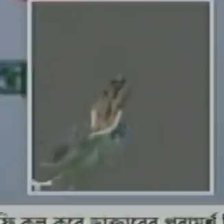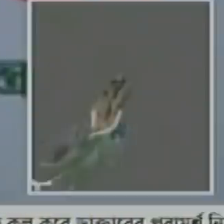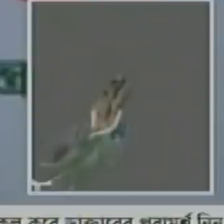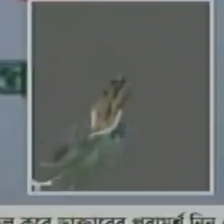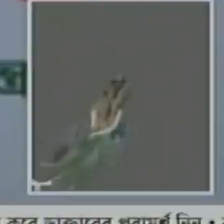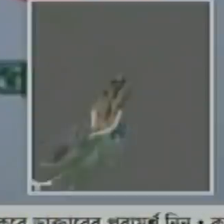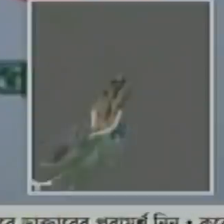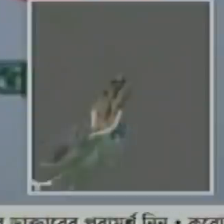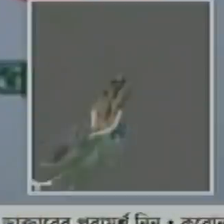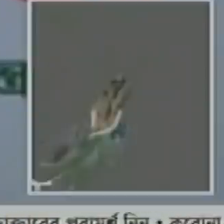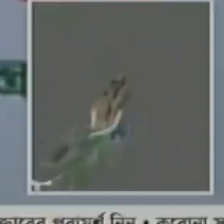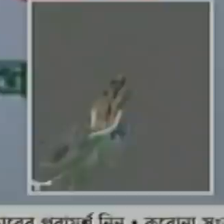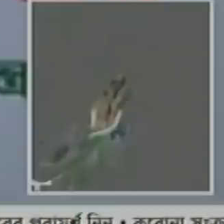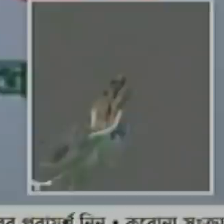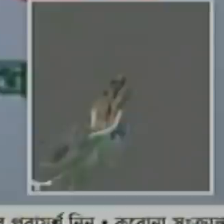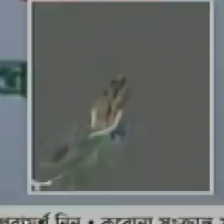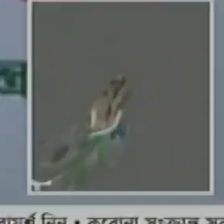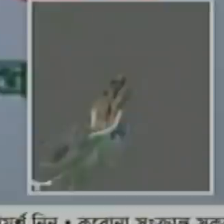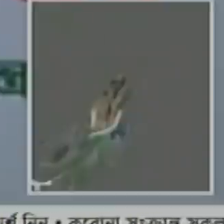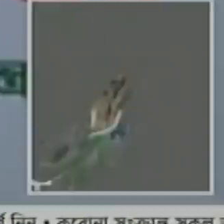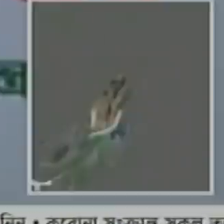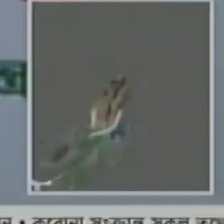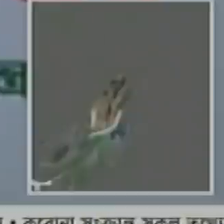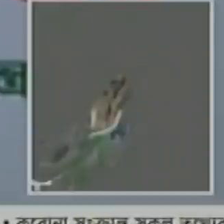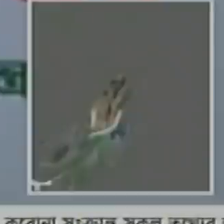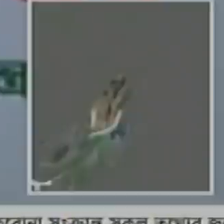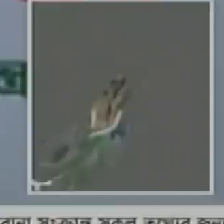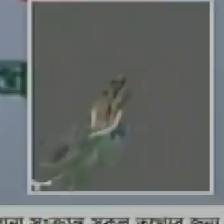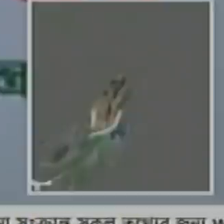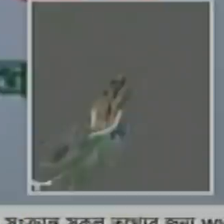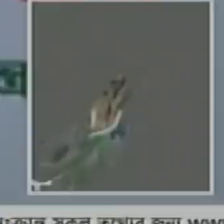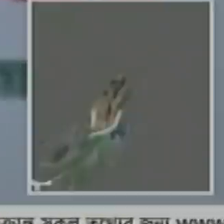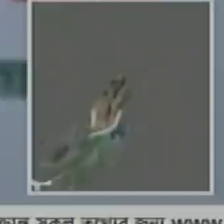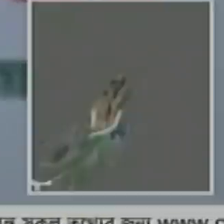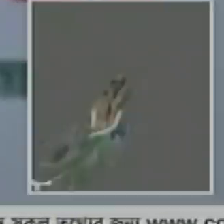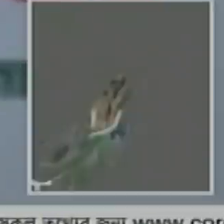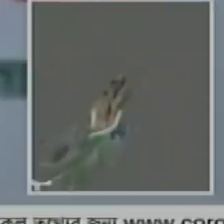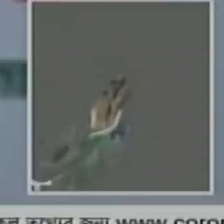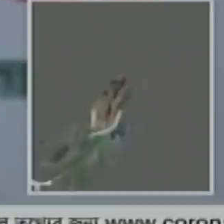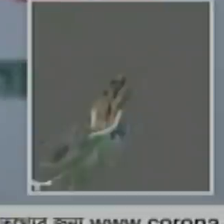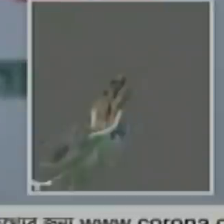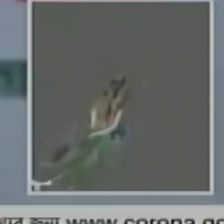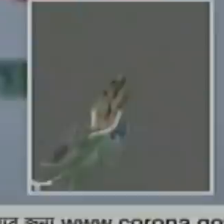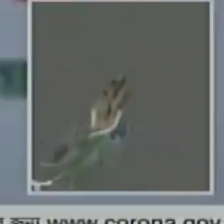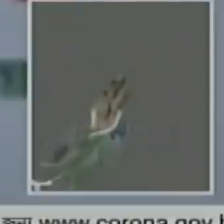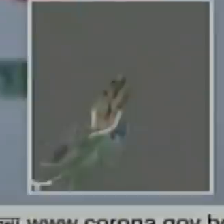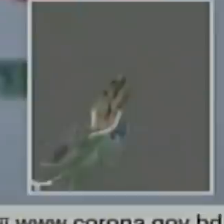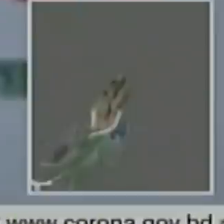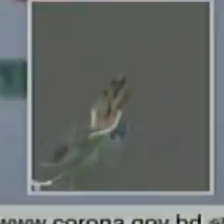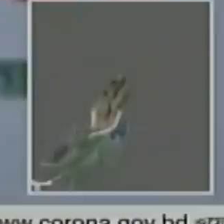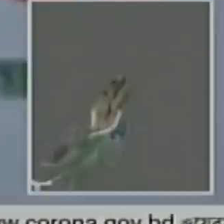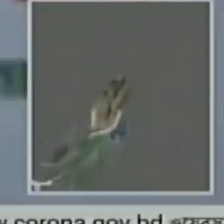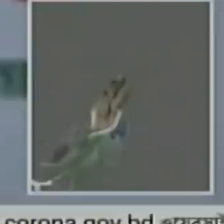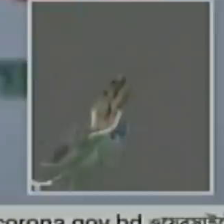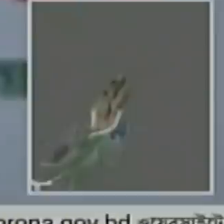3,02,059 জন। এই ছিল আমাদের কাছে বাংলাদেশ এবং দক্ষিণ এশিয়া বিশ্ব পরিস্থিতির